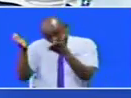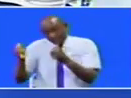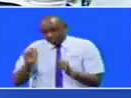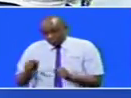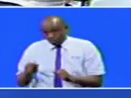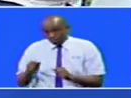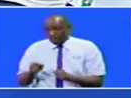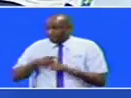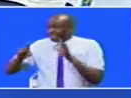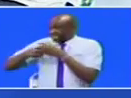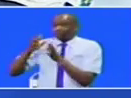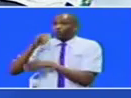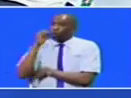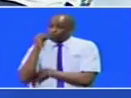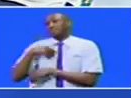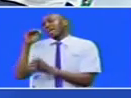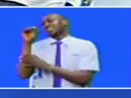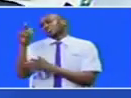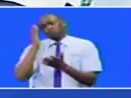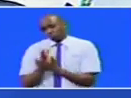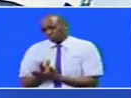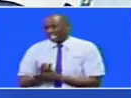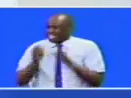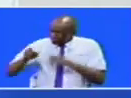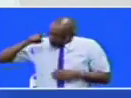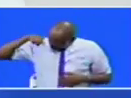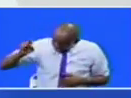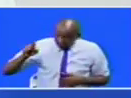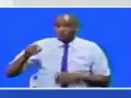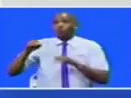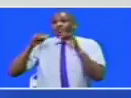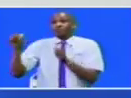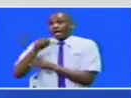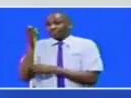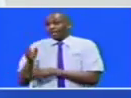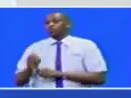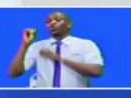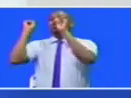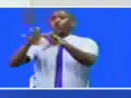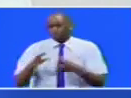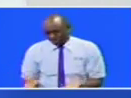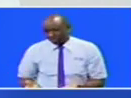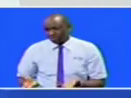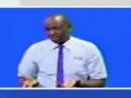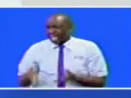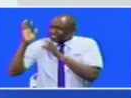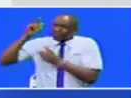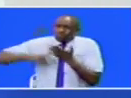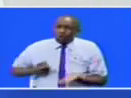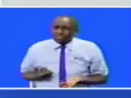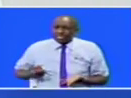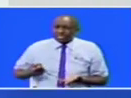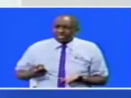unaanza kufanya majumbani. Lakini sasa nikuulize Alimanzu, kama wewe unangoja gari lipite, utupe chaka barabarani, do you expect